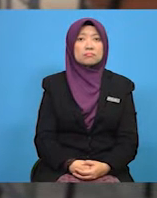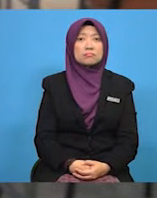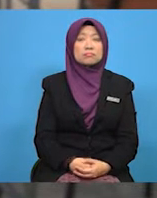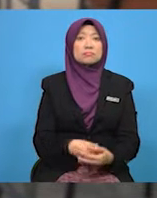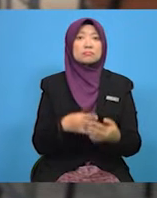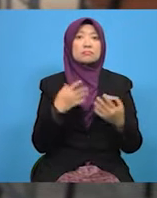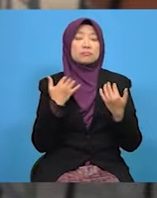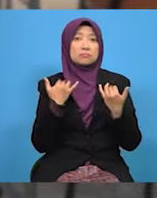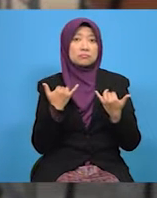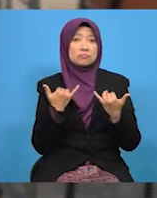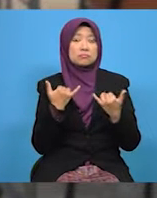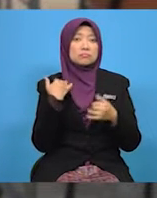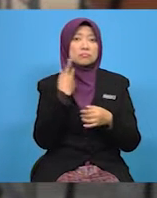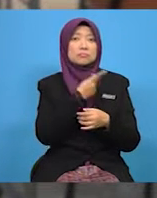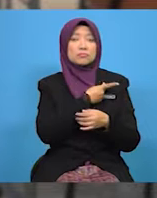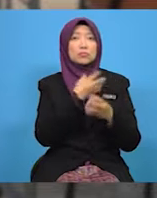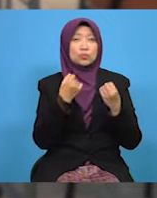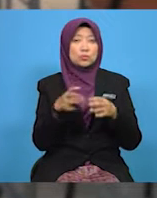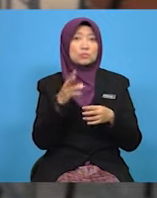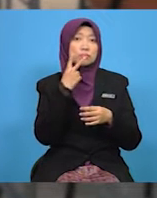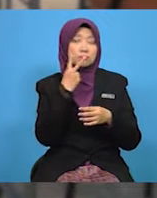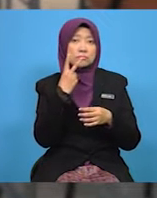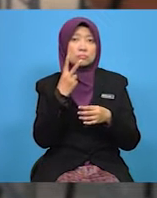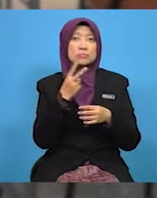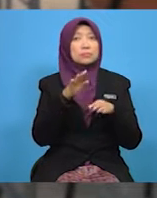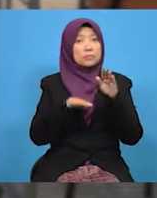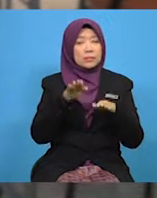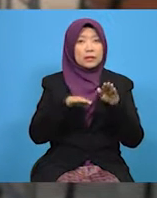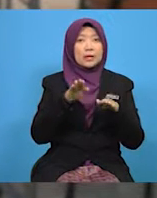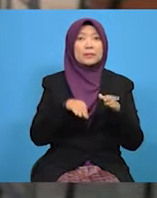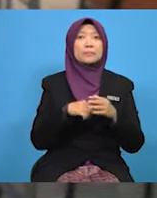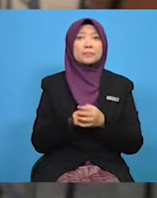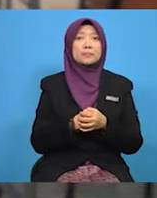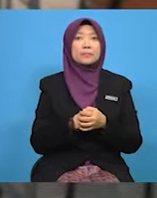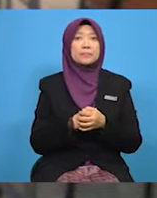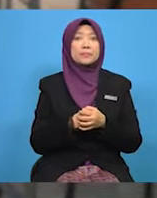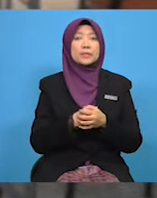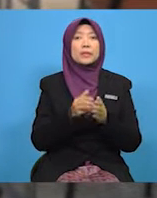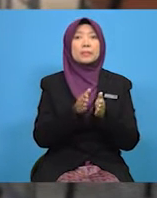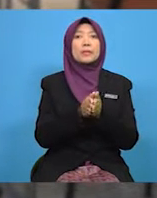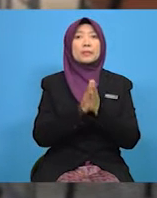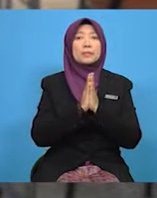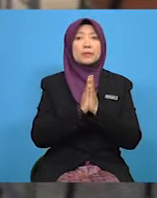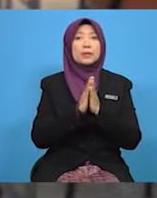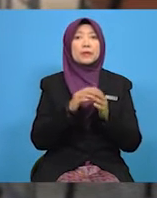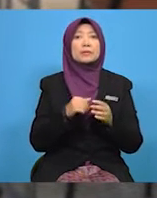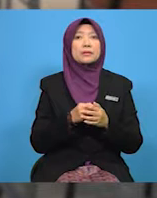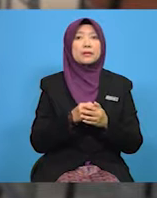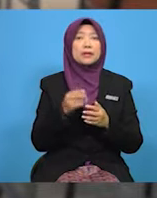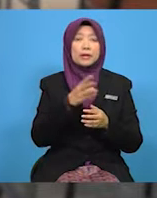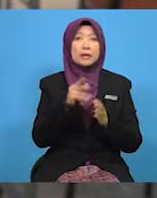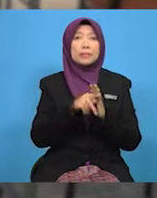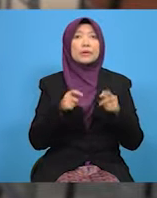Baiklah, kita dah lihat kesan terhadap keseimbangan apabila permintaan agregat dan